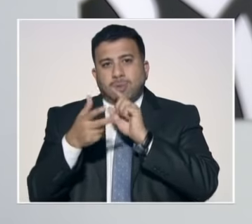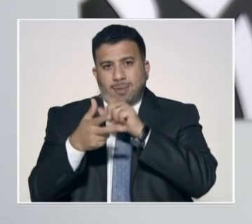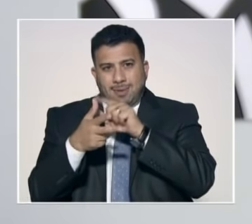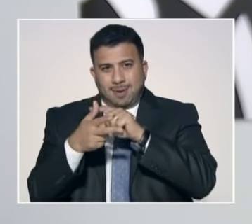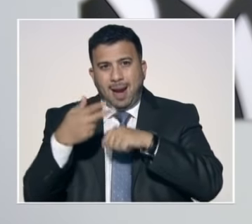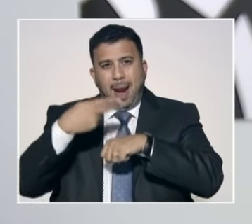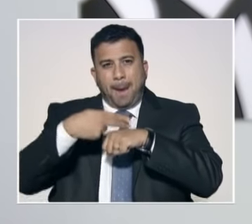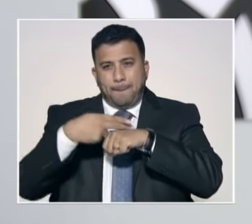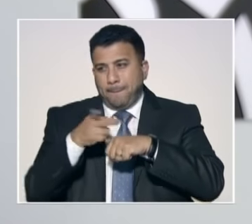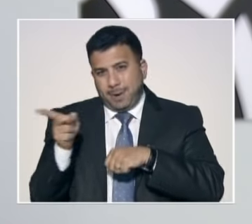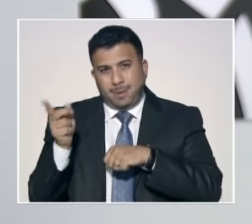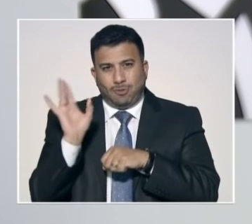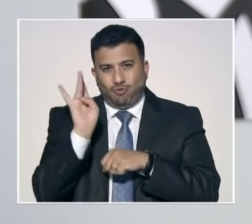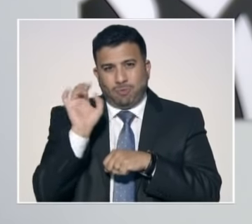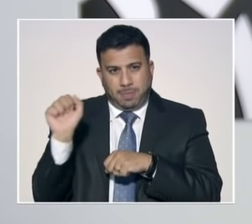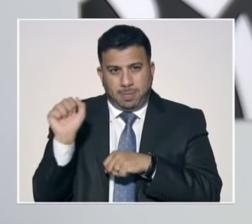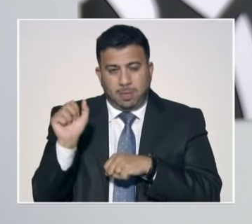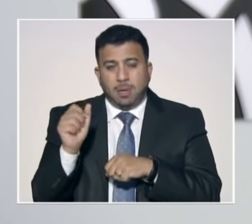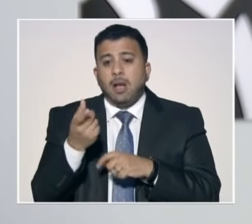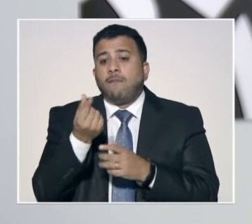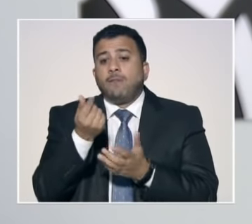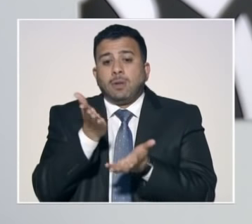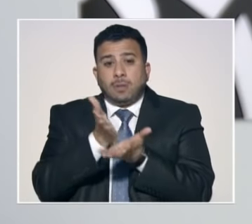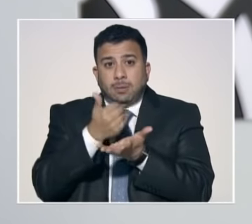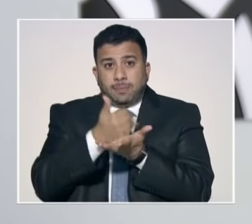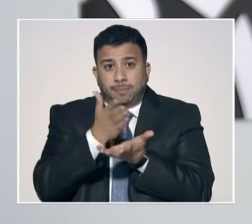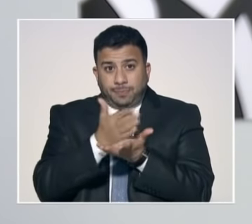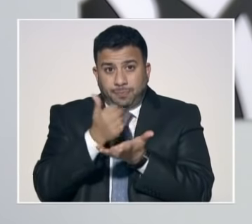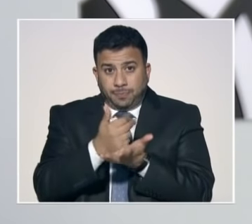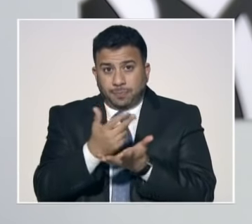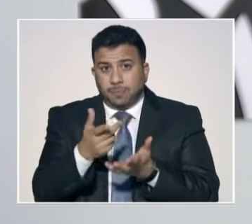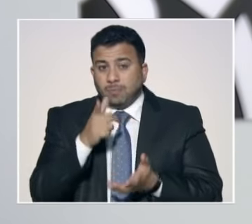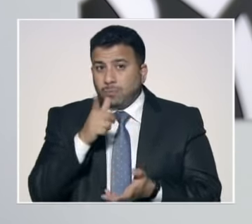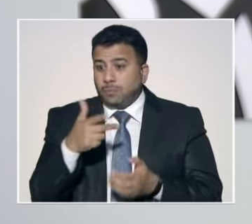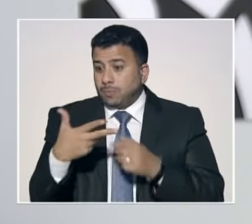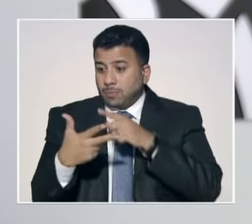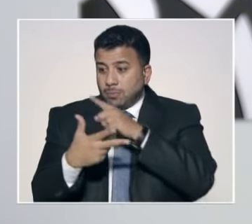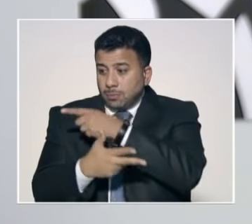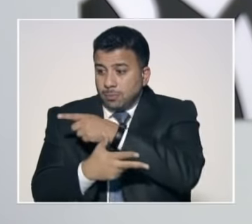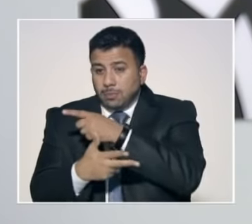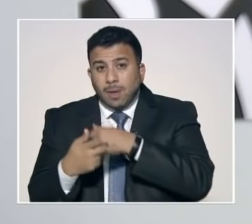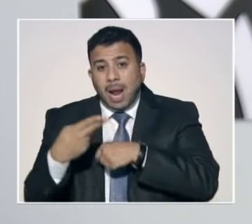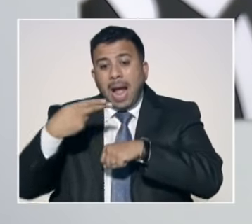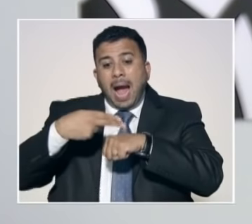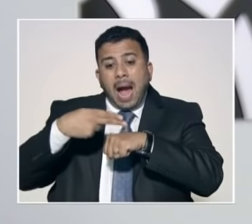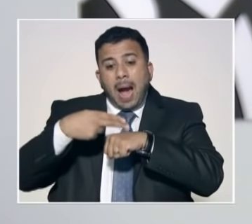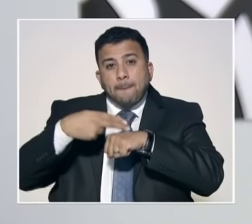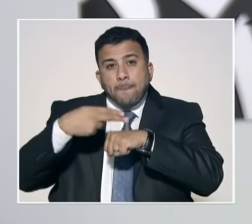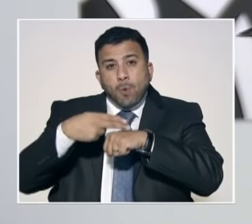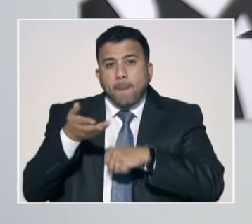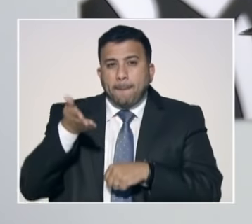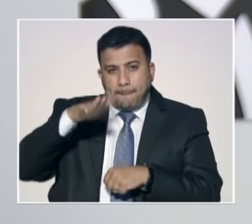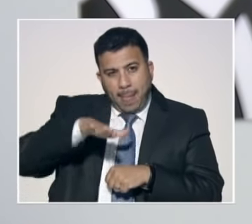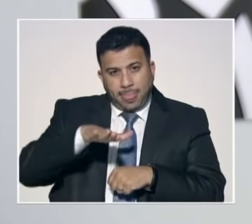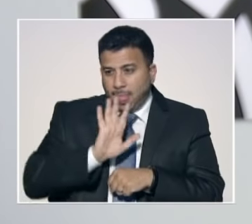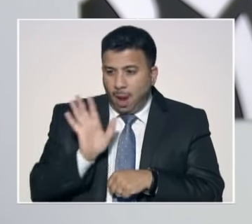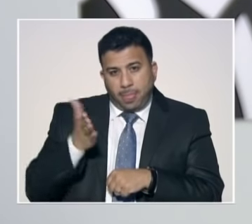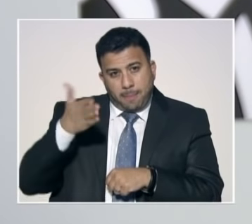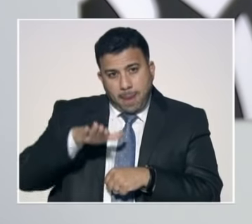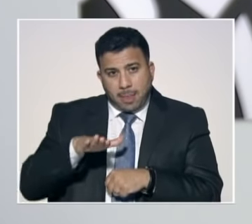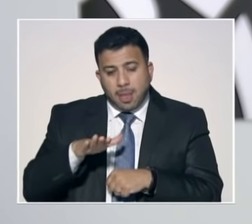للميراث قسم بعد ذلك، يعني بعد وفاة العم، تقول هذه الأجرات اللي كانت تأخذها